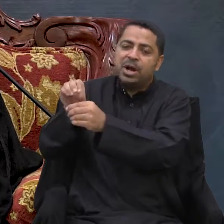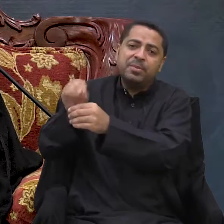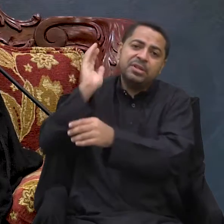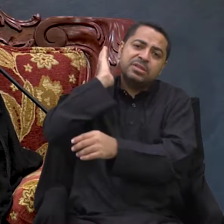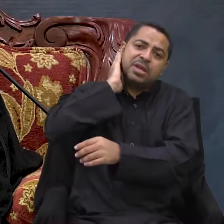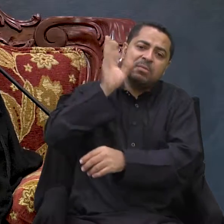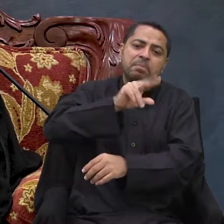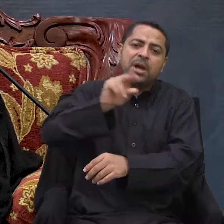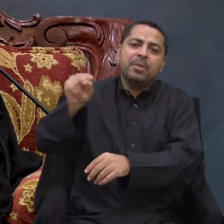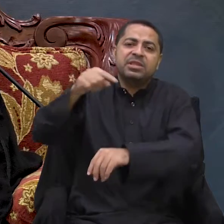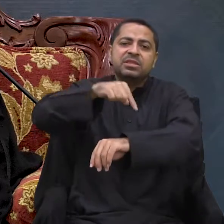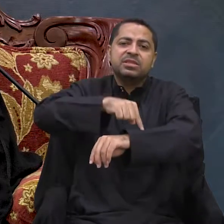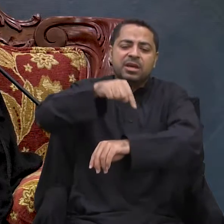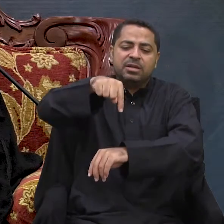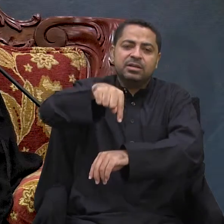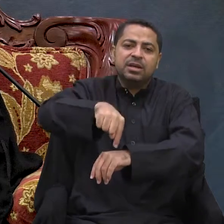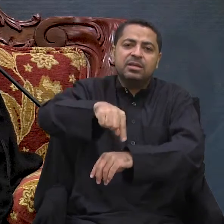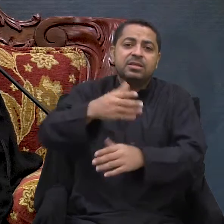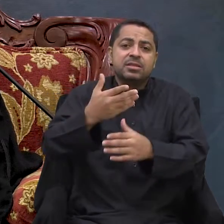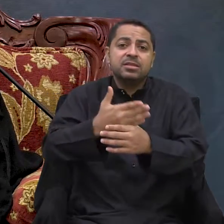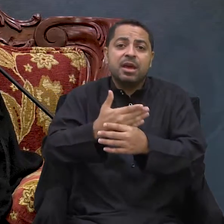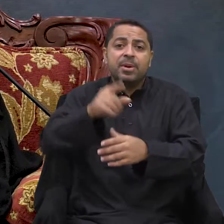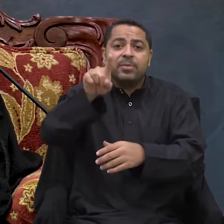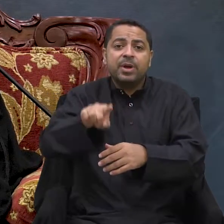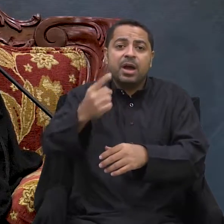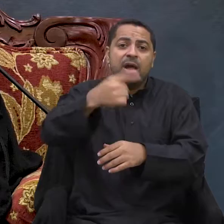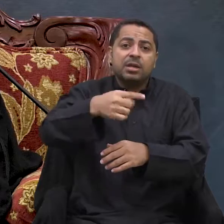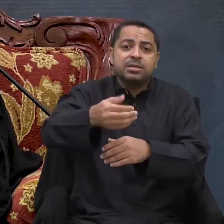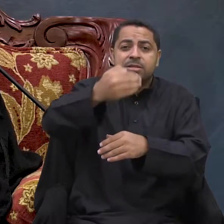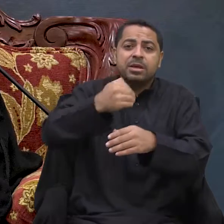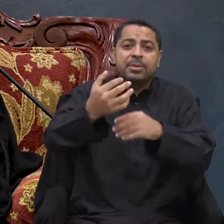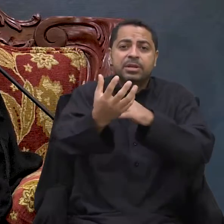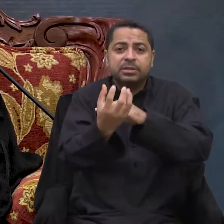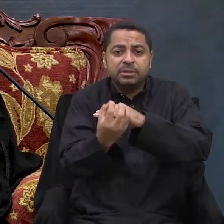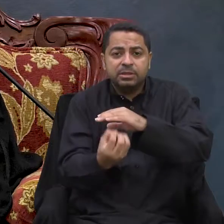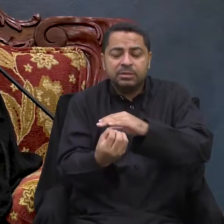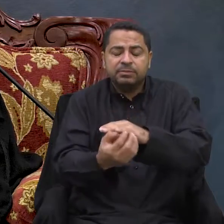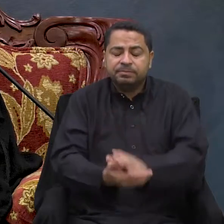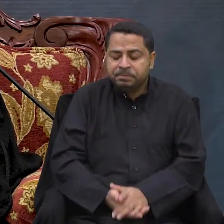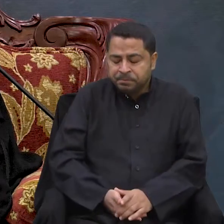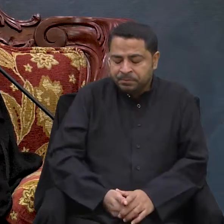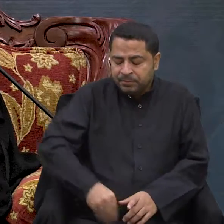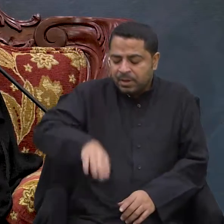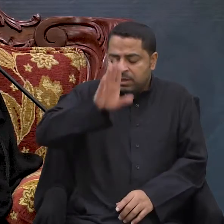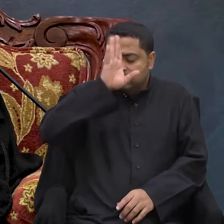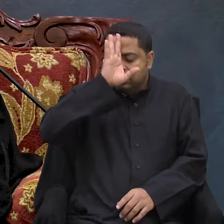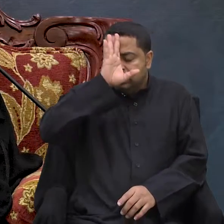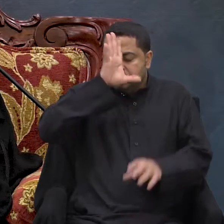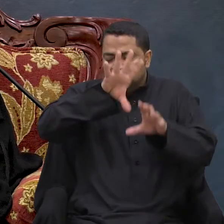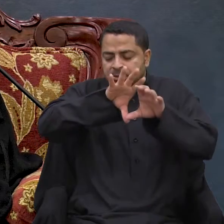إنني في هذه الأرض ملاق مصرعي،